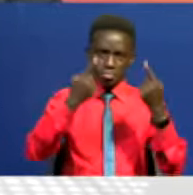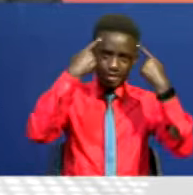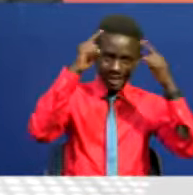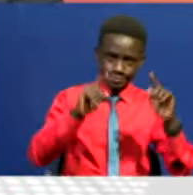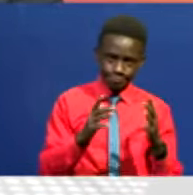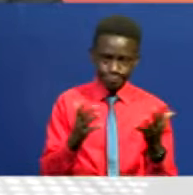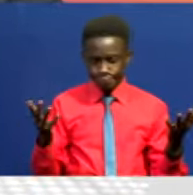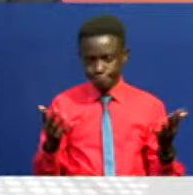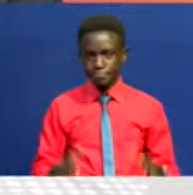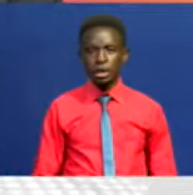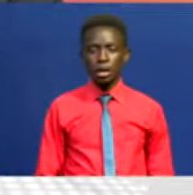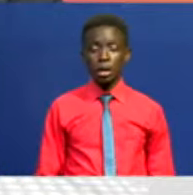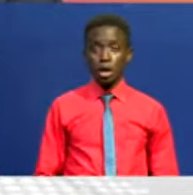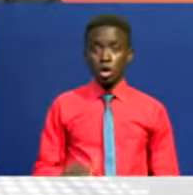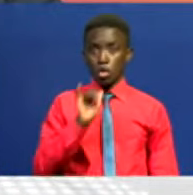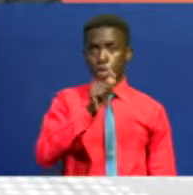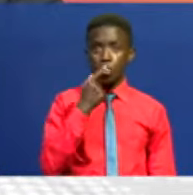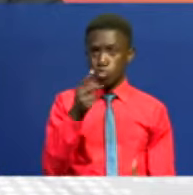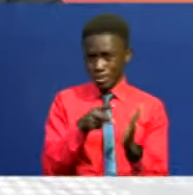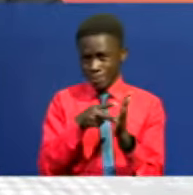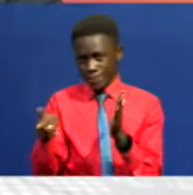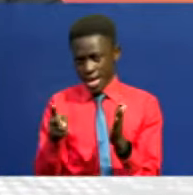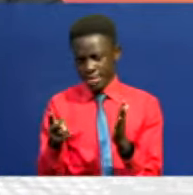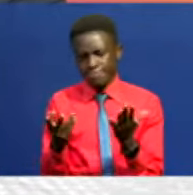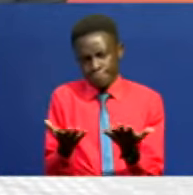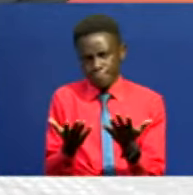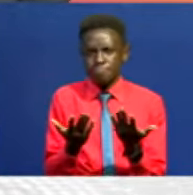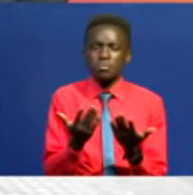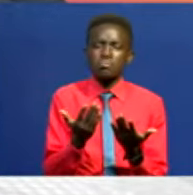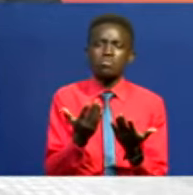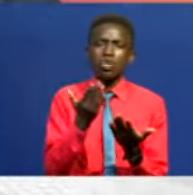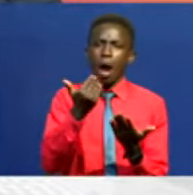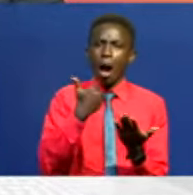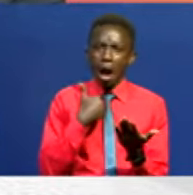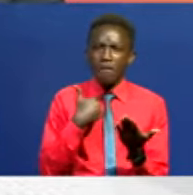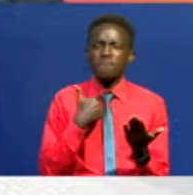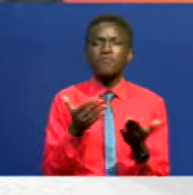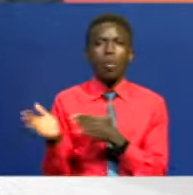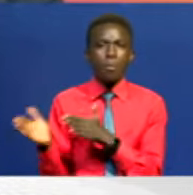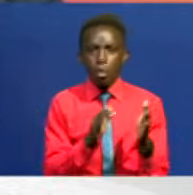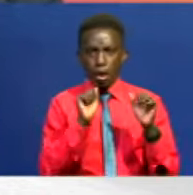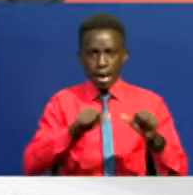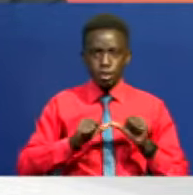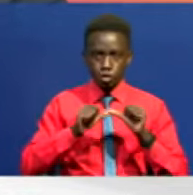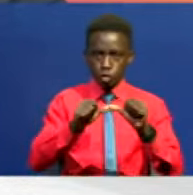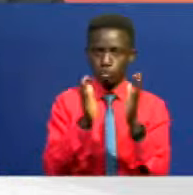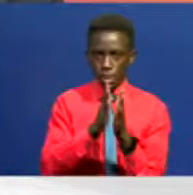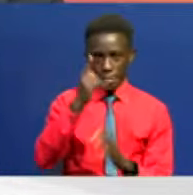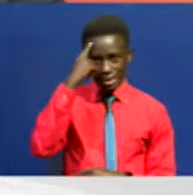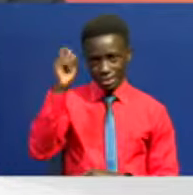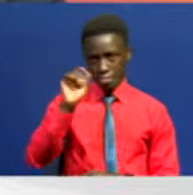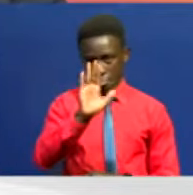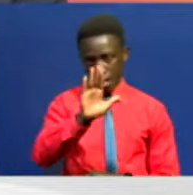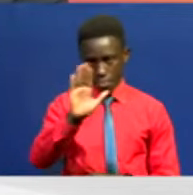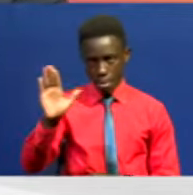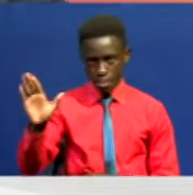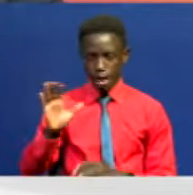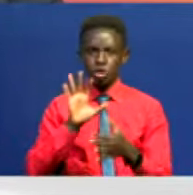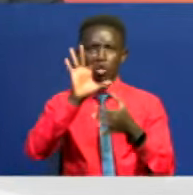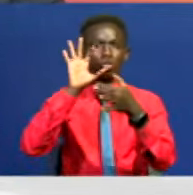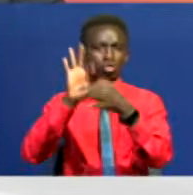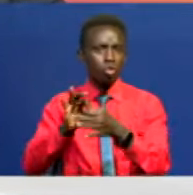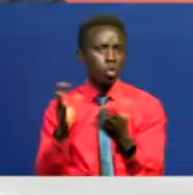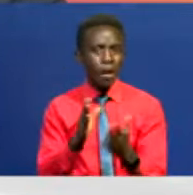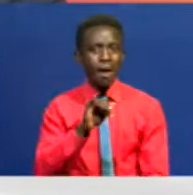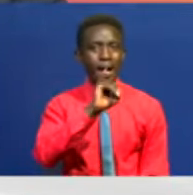nafasi nyingine kuweza kuendeleza maybe ndoto zao kwa kujiunga na vyuo vya kati kama maybe ICS